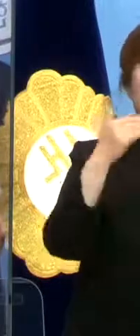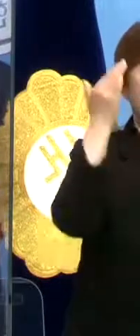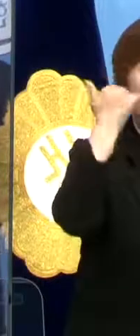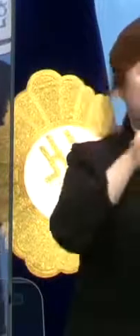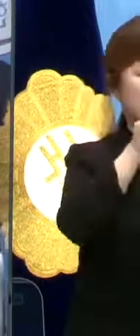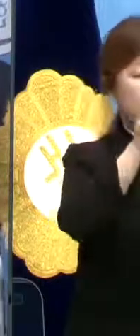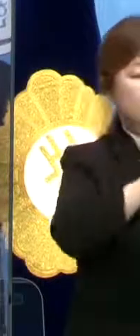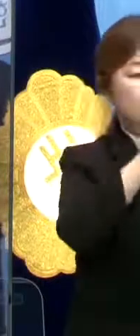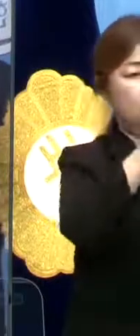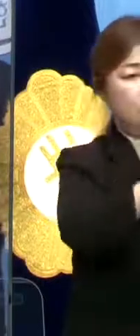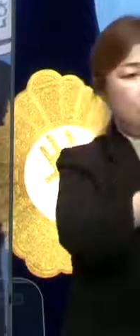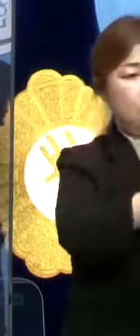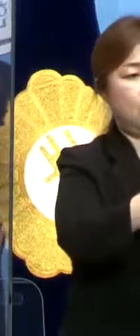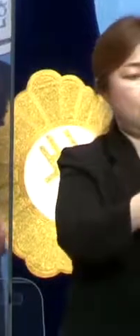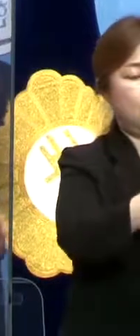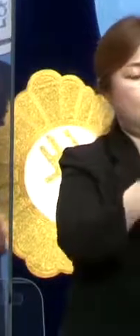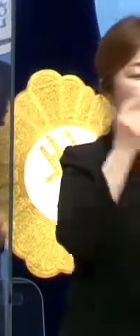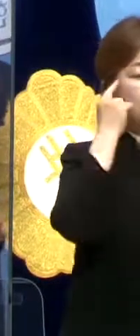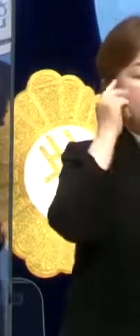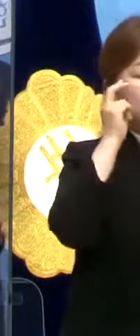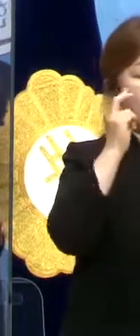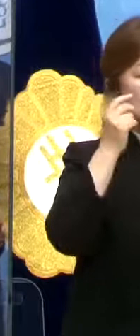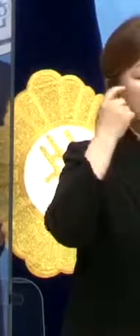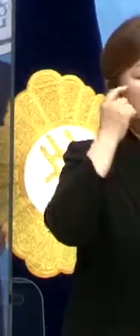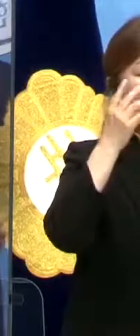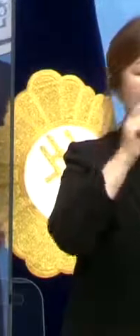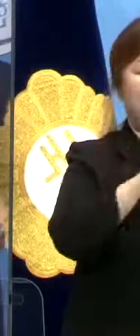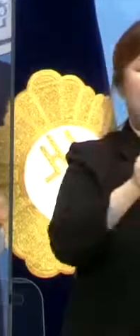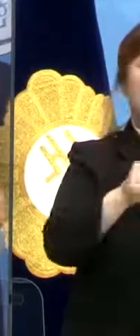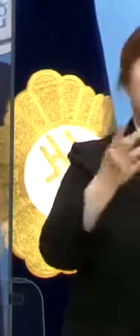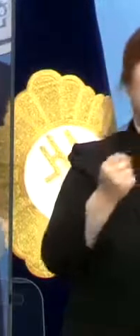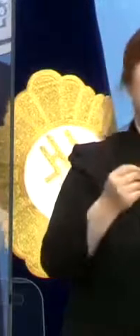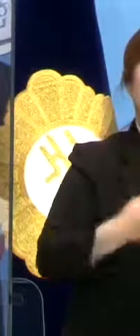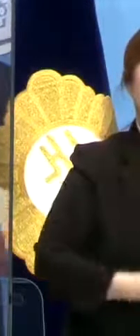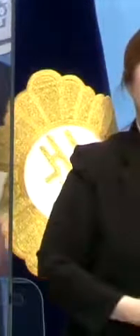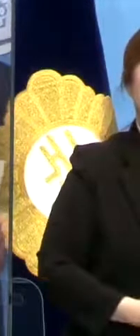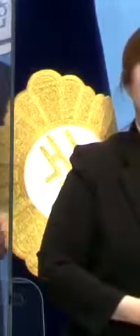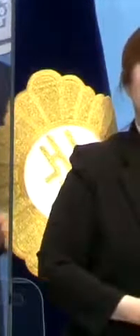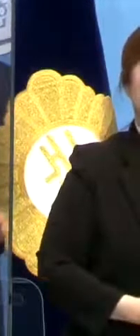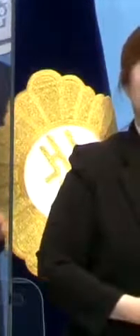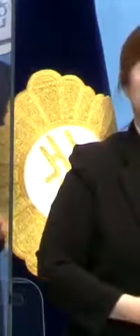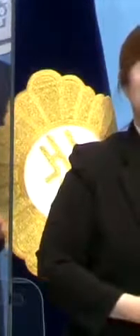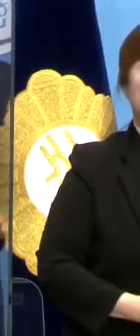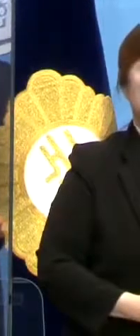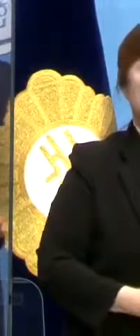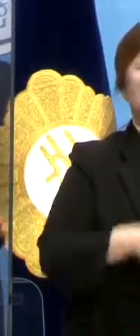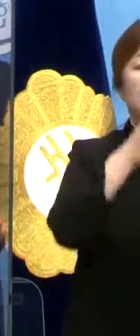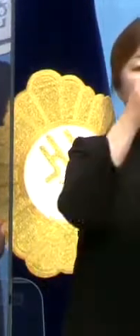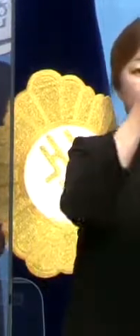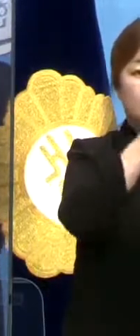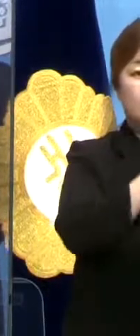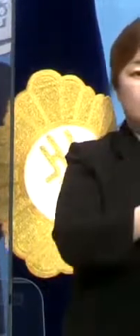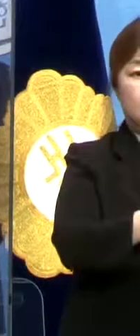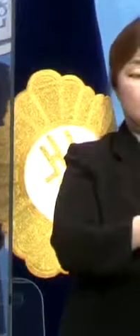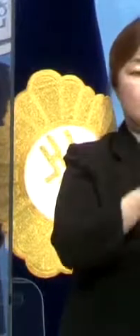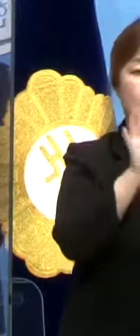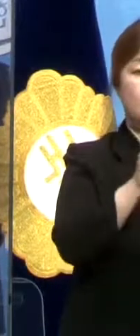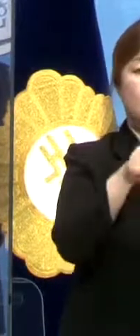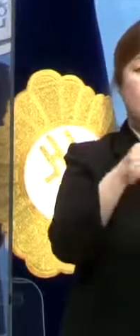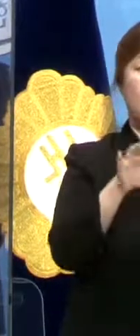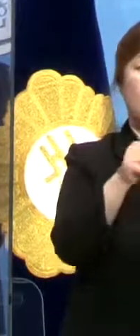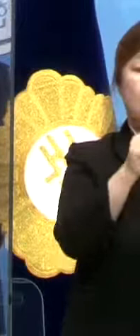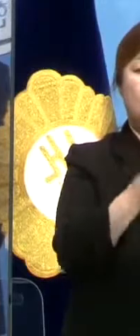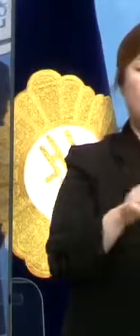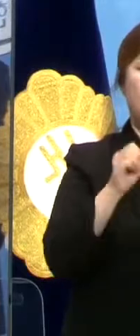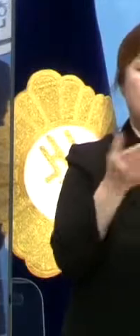참 여러가지 생각을 많이 하게 되면 되는 것 같습니다 아 마지막으로 진경 호